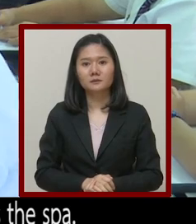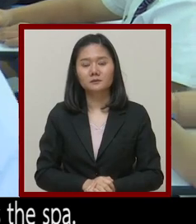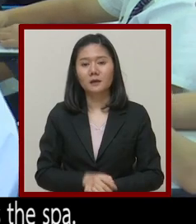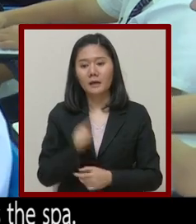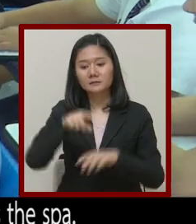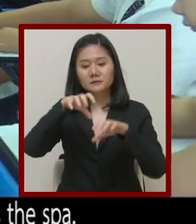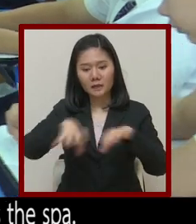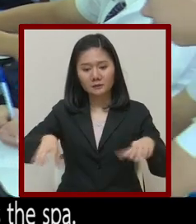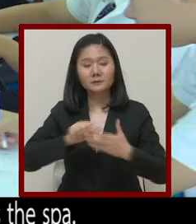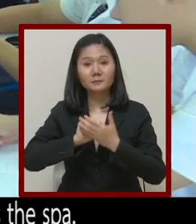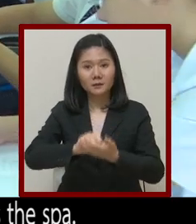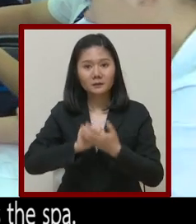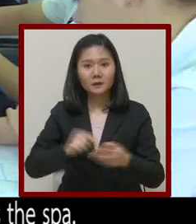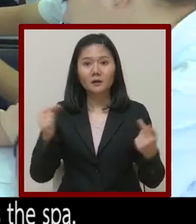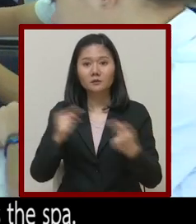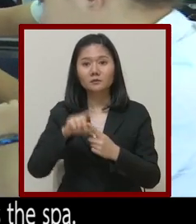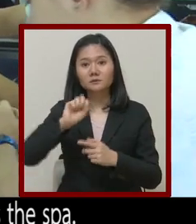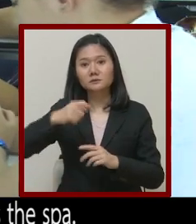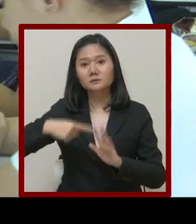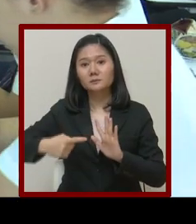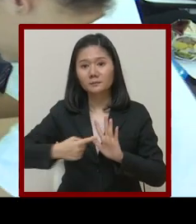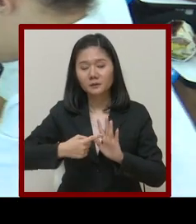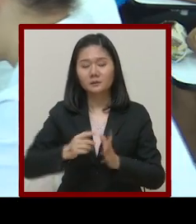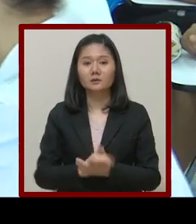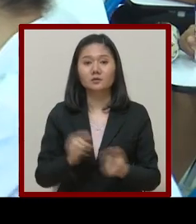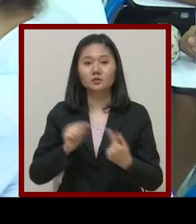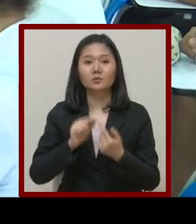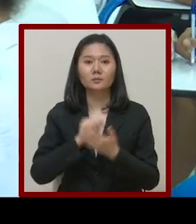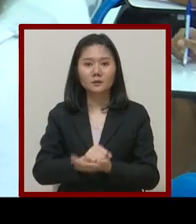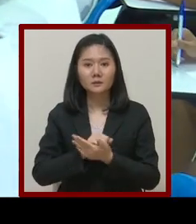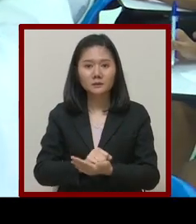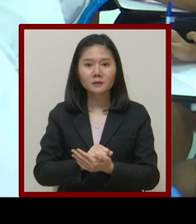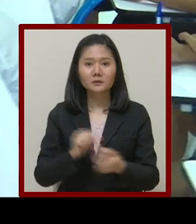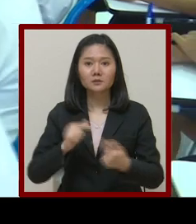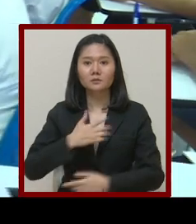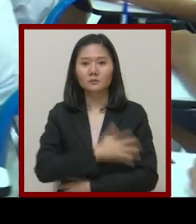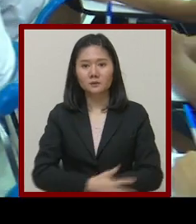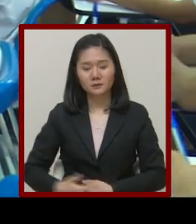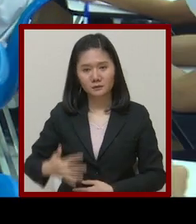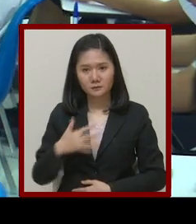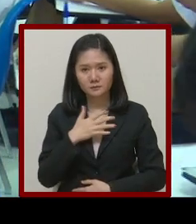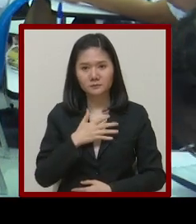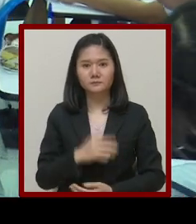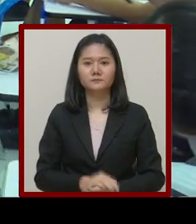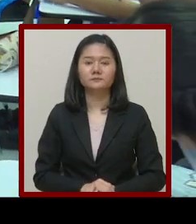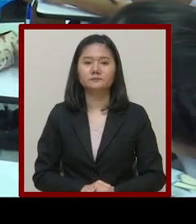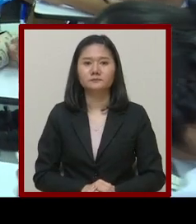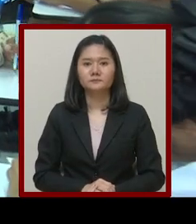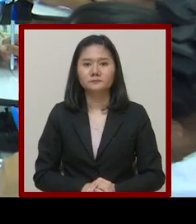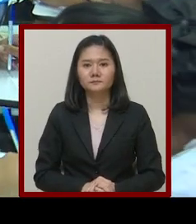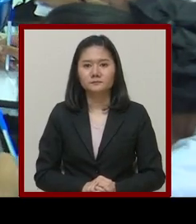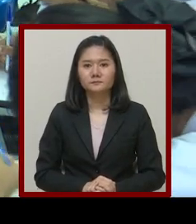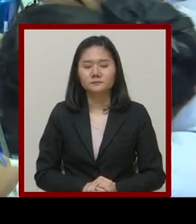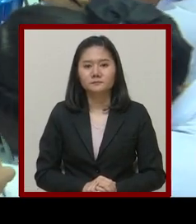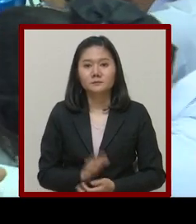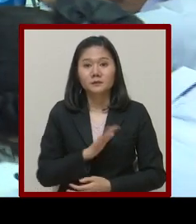คือสถานที่ที่ให้การบริการในเรื่องของสปาหรือว่าบริการการเชิงสุขภาพนะนี่คือ